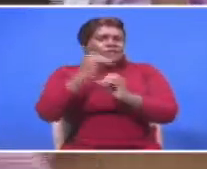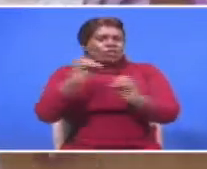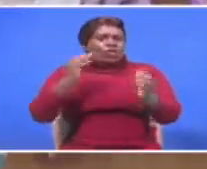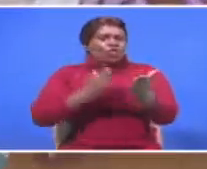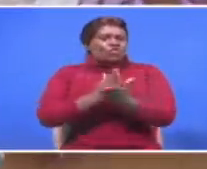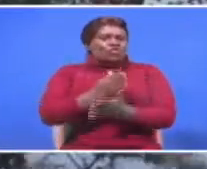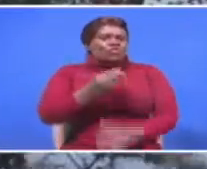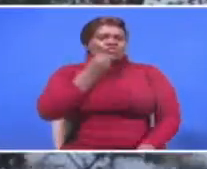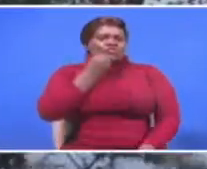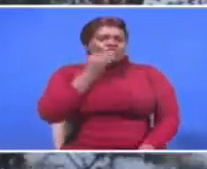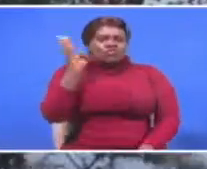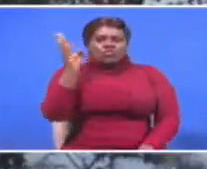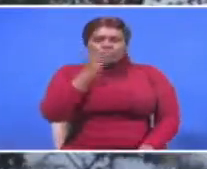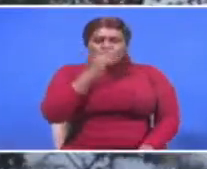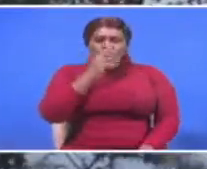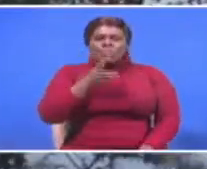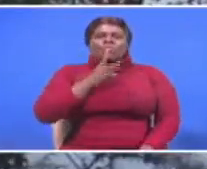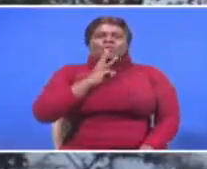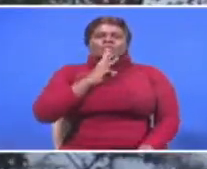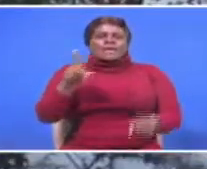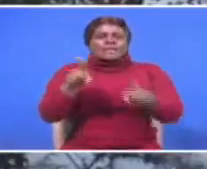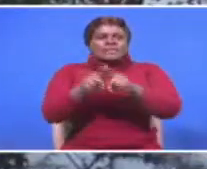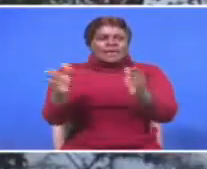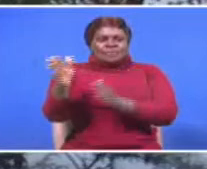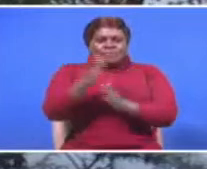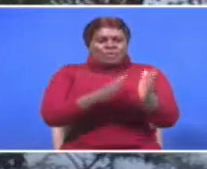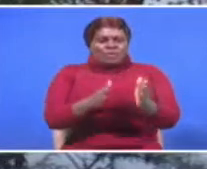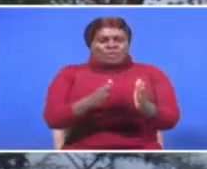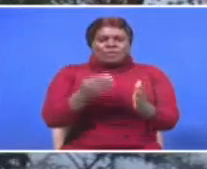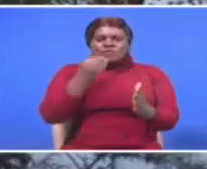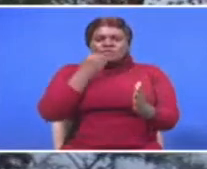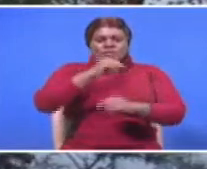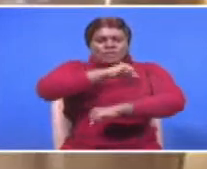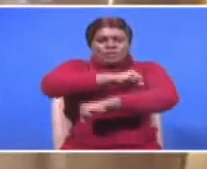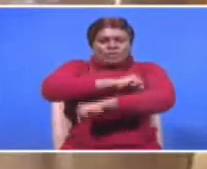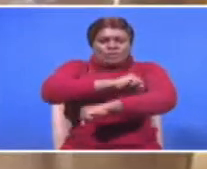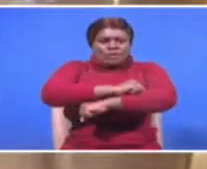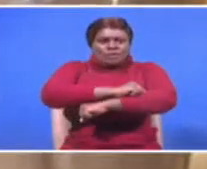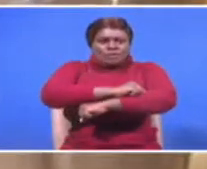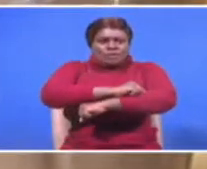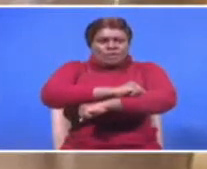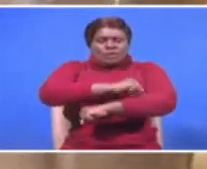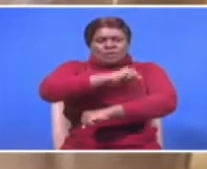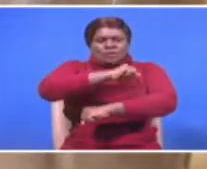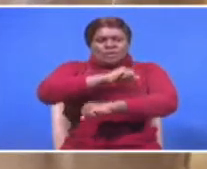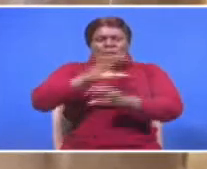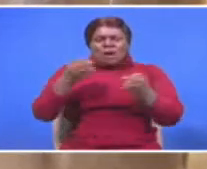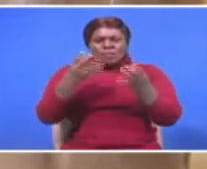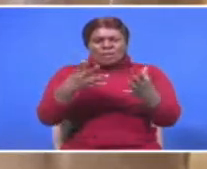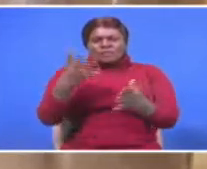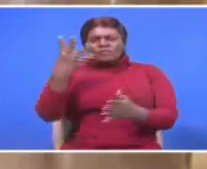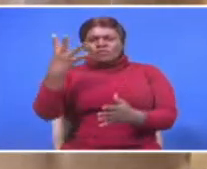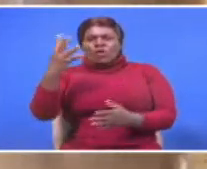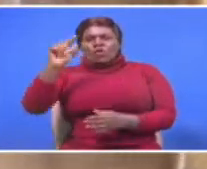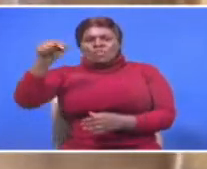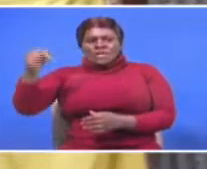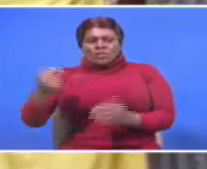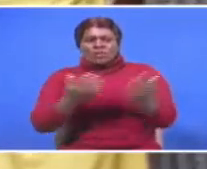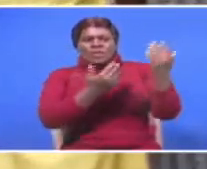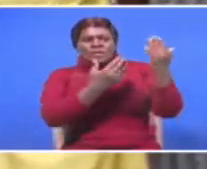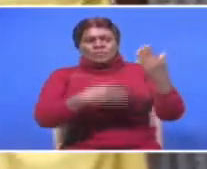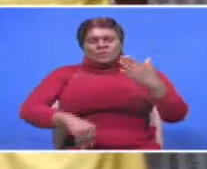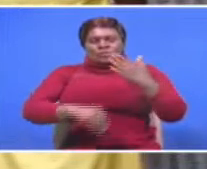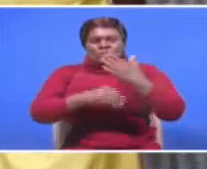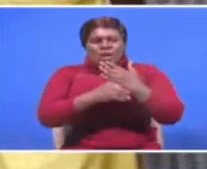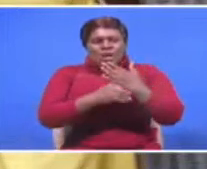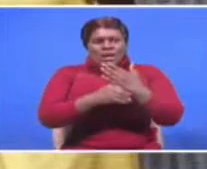na maji chafu. Isitoshe, mpango huo wa Lishe Shuleni ni gharama ya shilingi milioni 4 na unatarajiwa